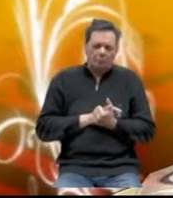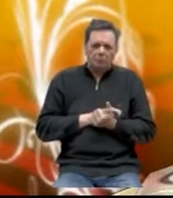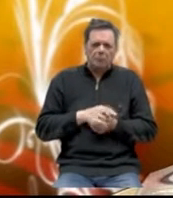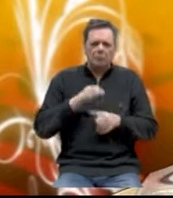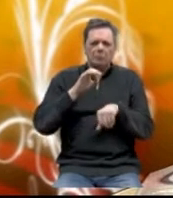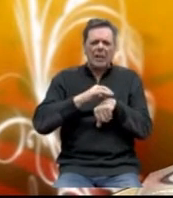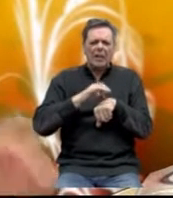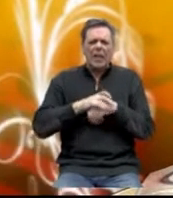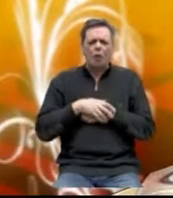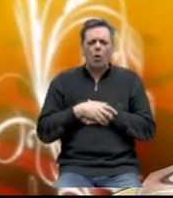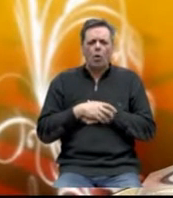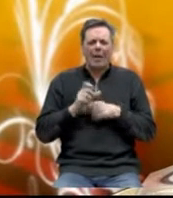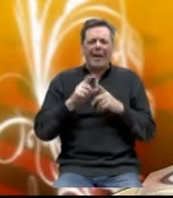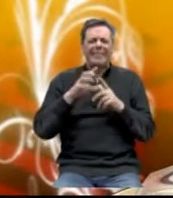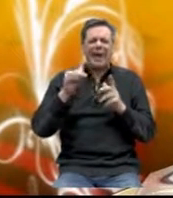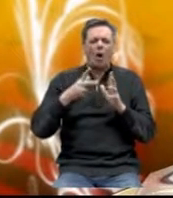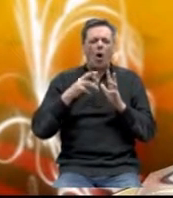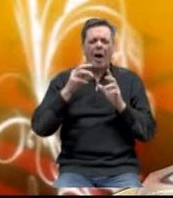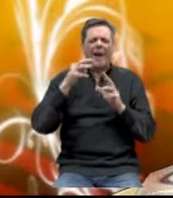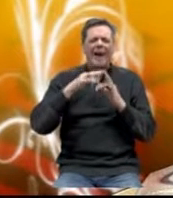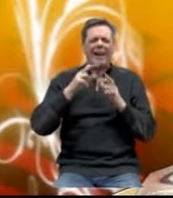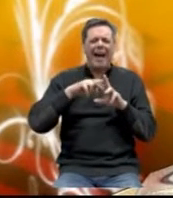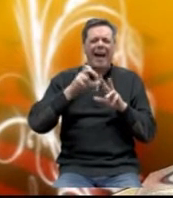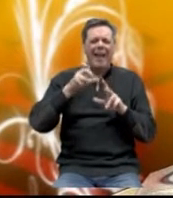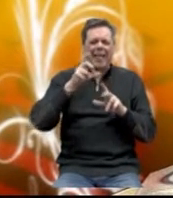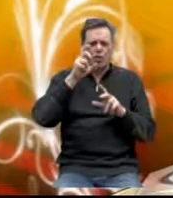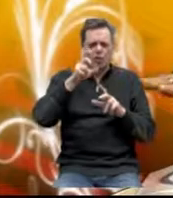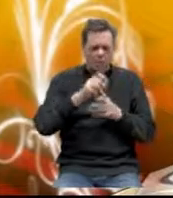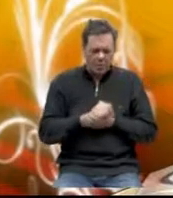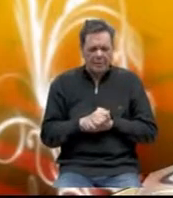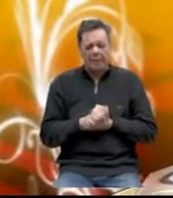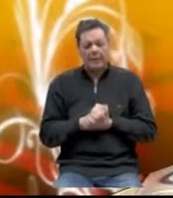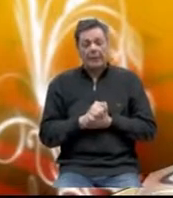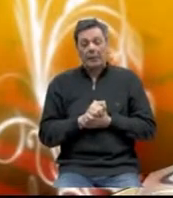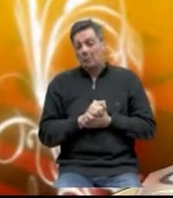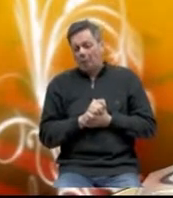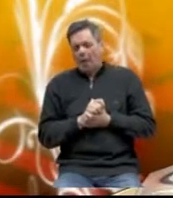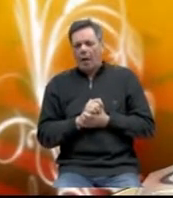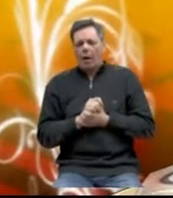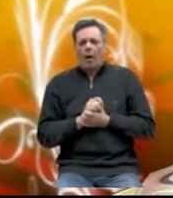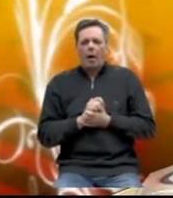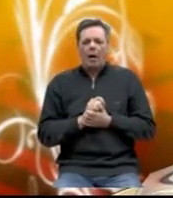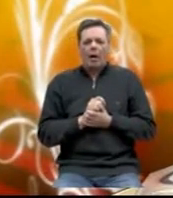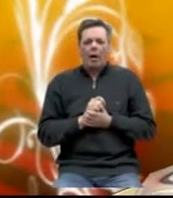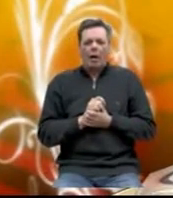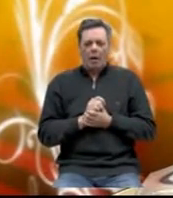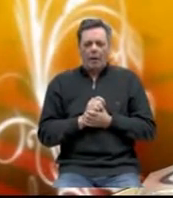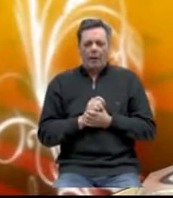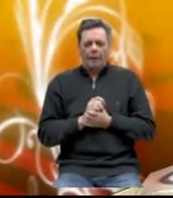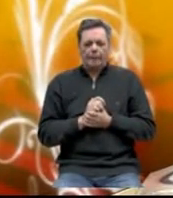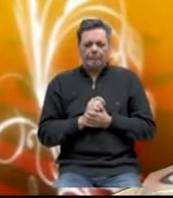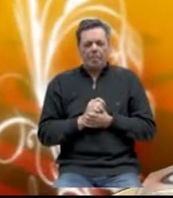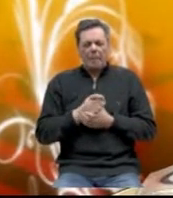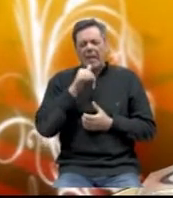doktor docent Dario Rahelić, on je pročelnik Zavoda za endokrinologiju, dijabetes i svašta nešto. I predsjednik društva